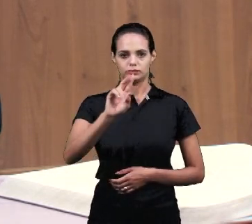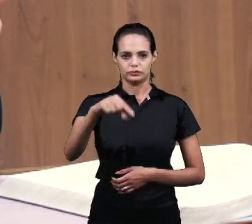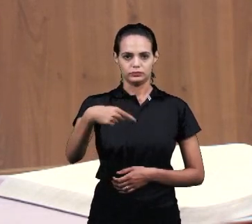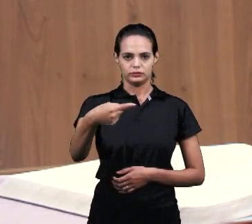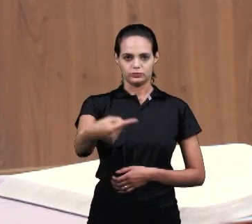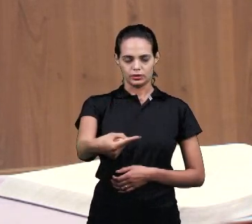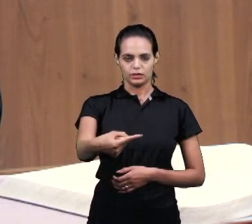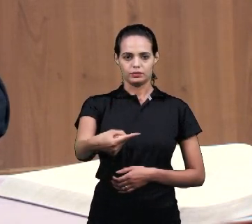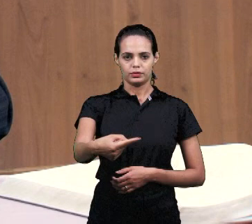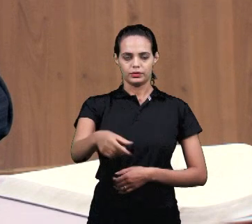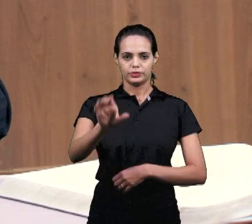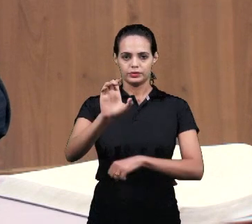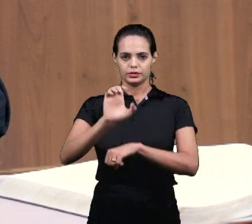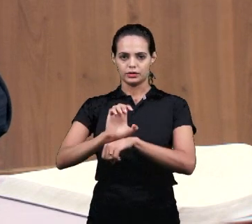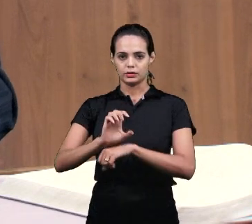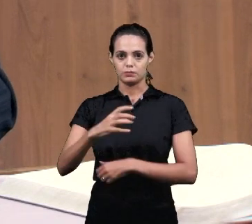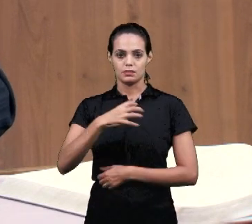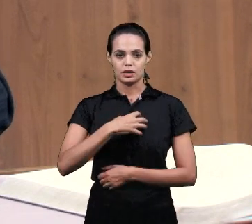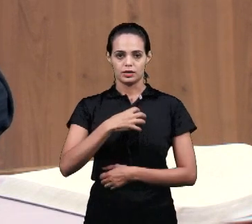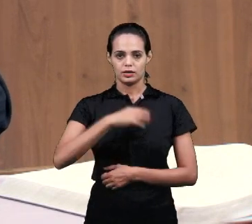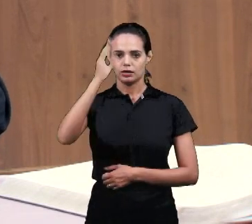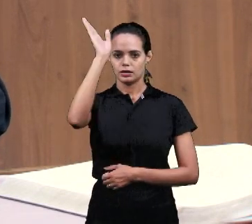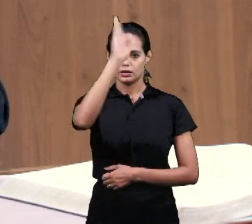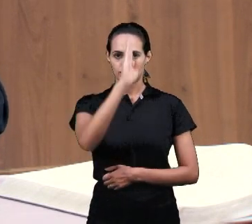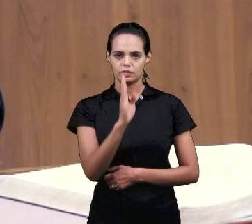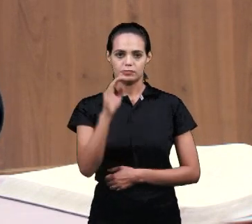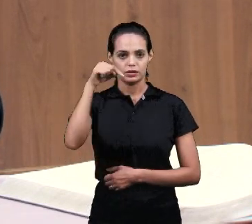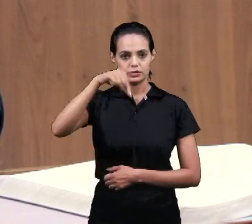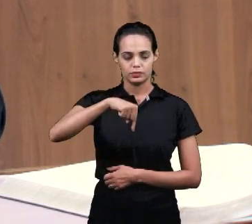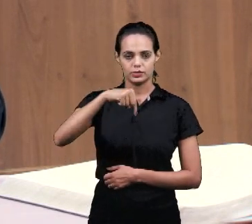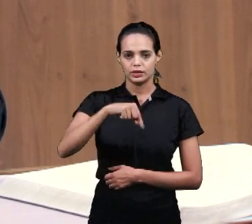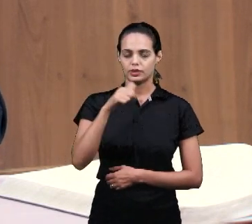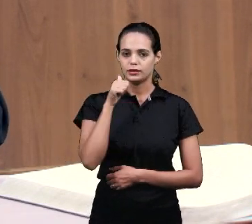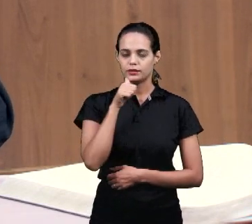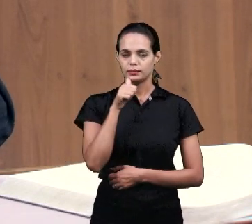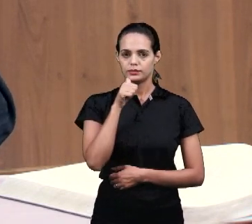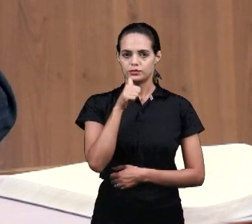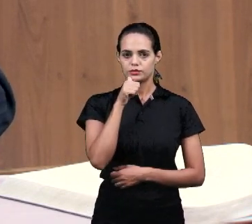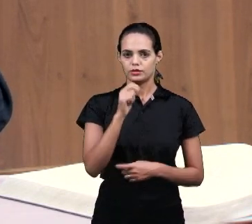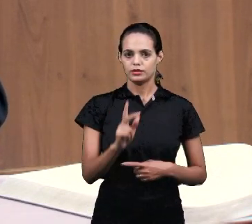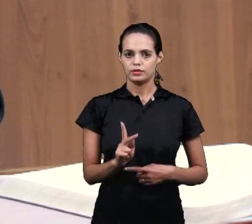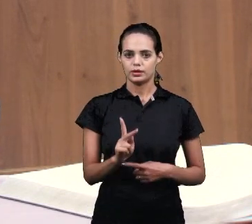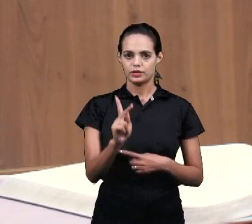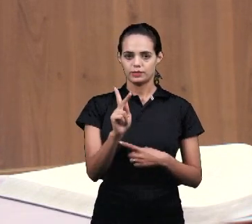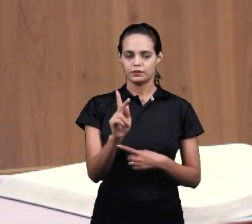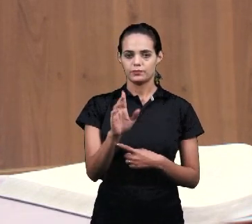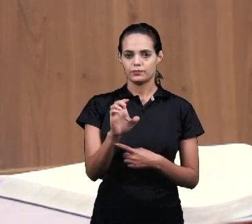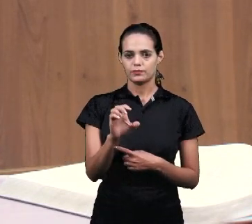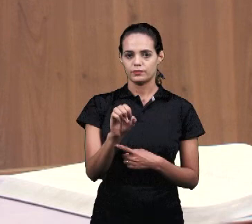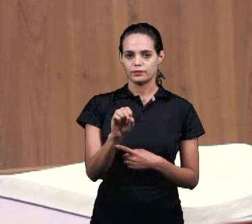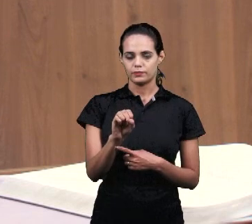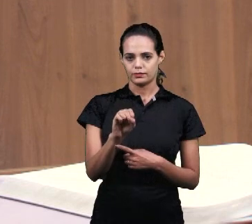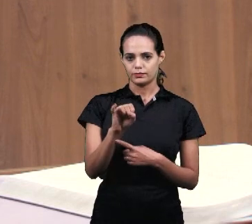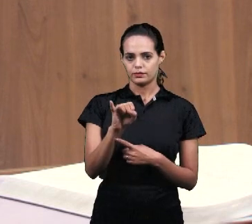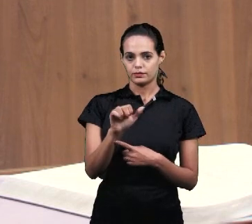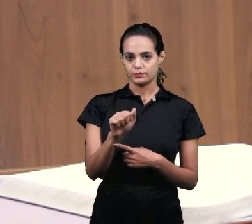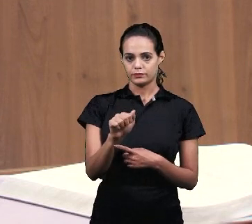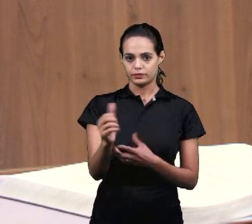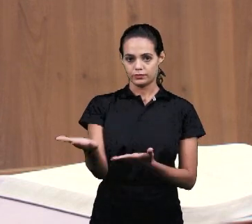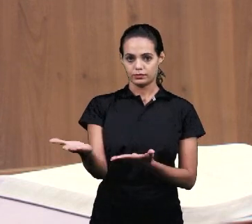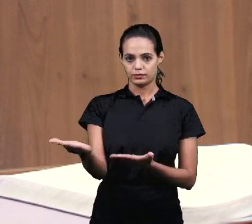de Bahia, au Brésil, où la jeune fille Kézia, un groupe de jeunes de notre